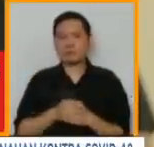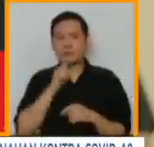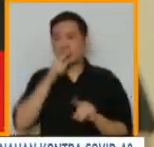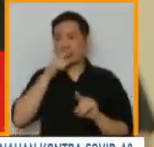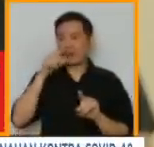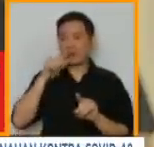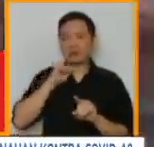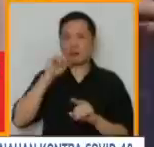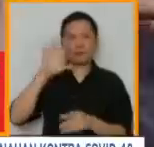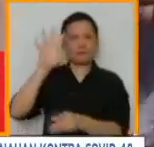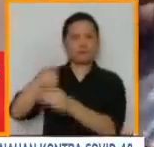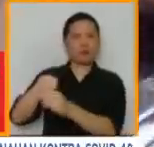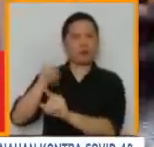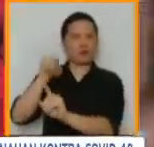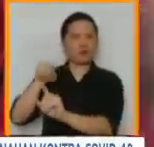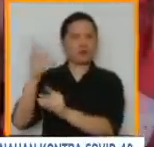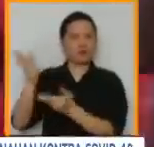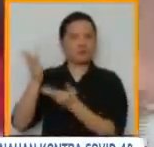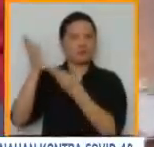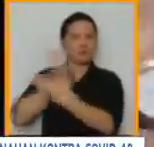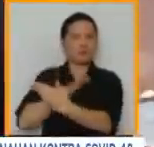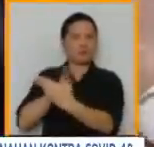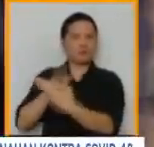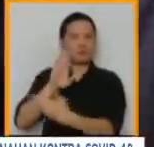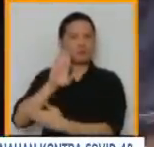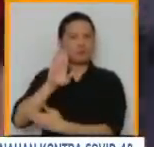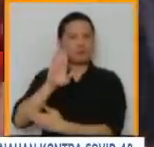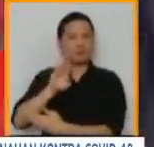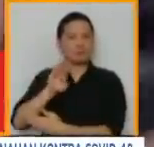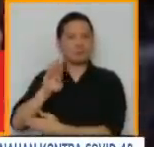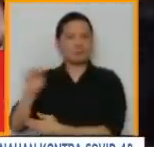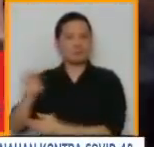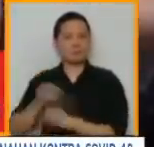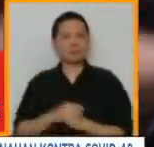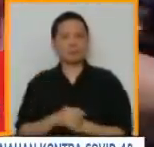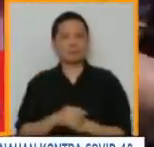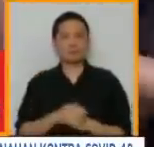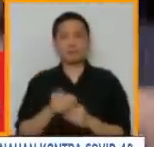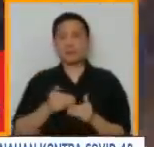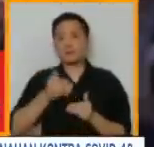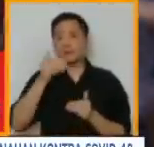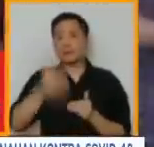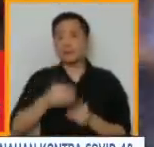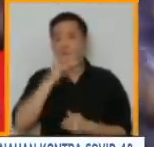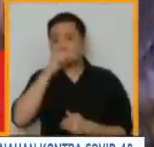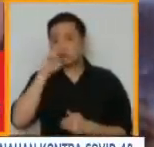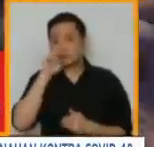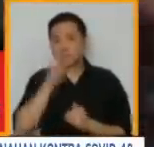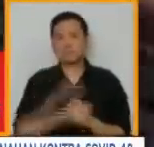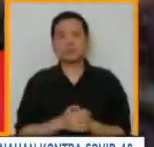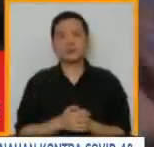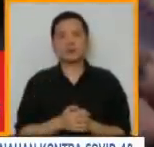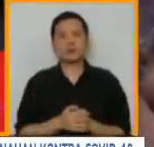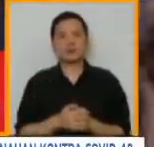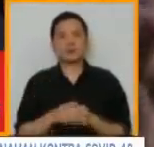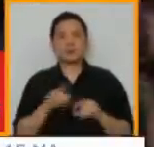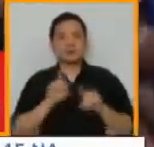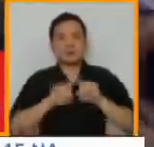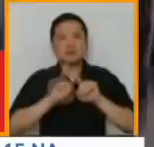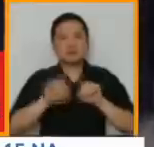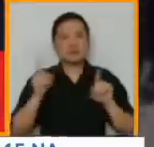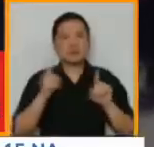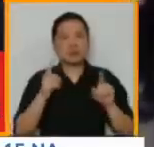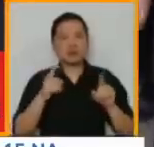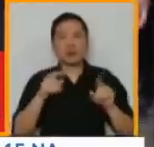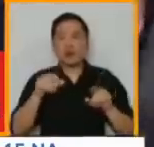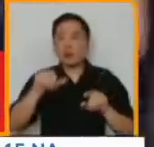kay Marcos. Hinamon ni Senador Manny Pacquiao ang mga kapwa kandidato sa pagkapangulo sa Ayuda Challenge at ibahagi rin daw